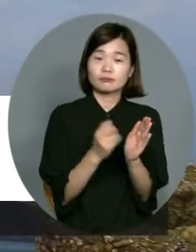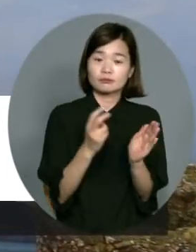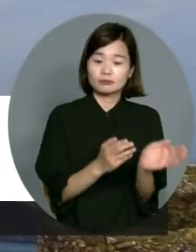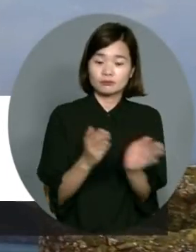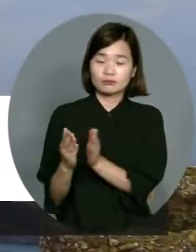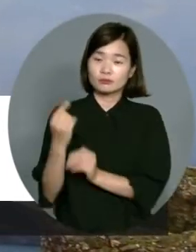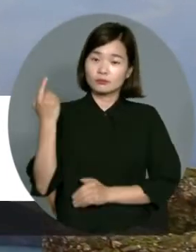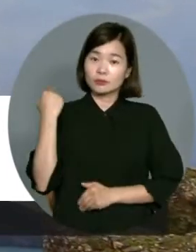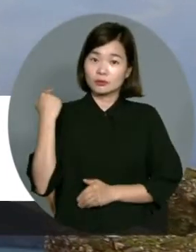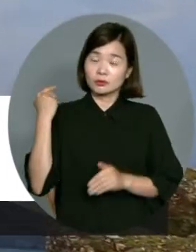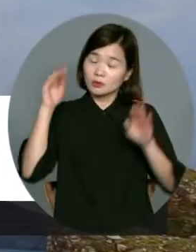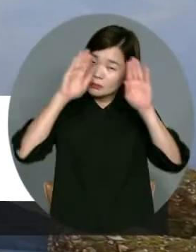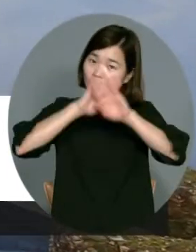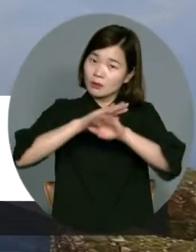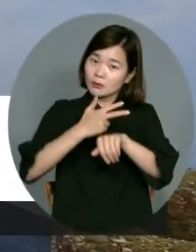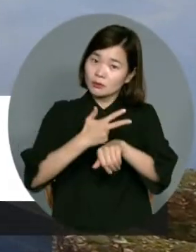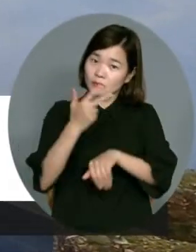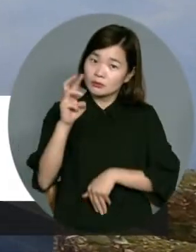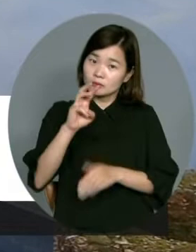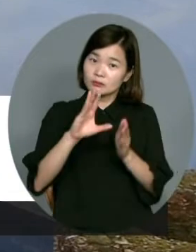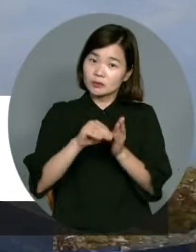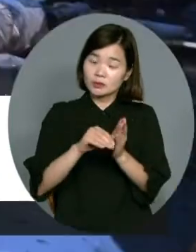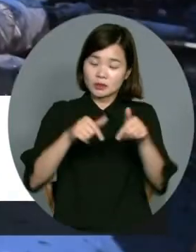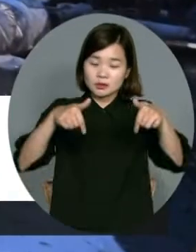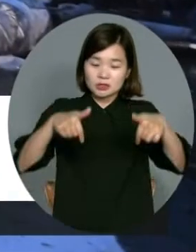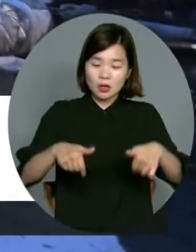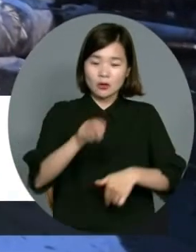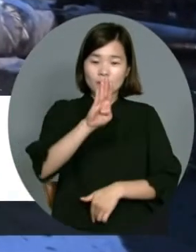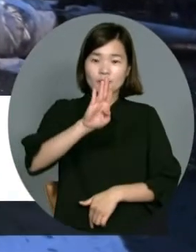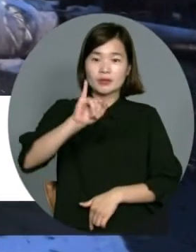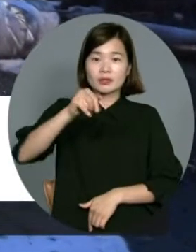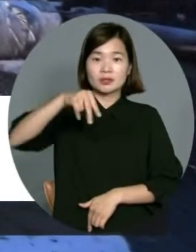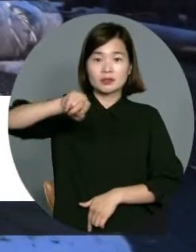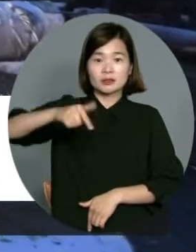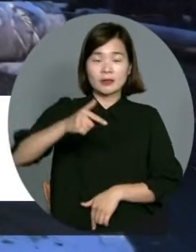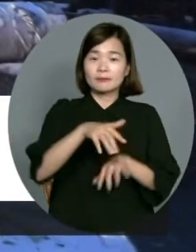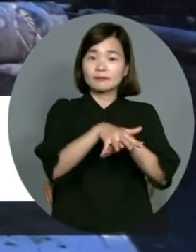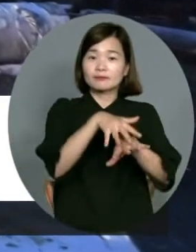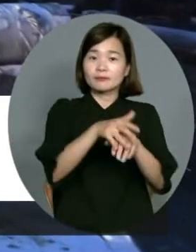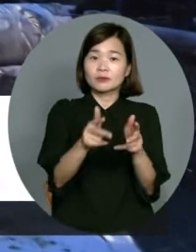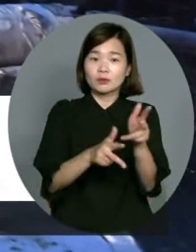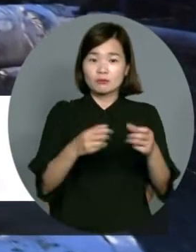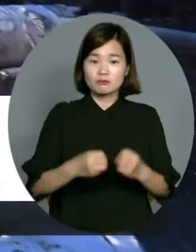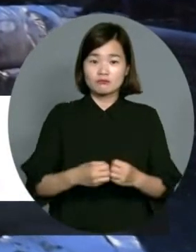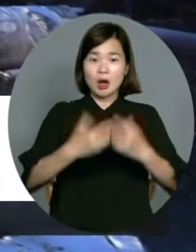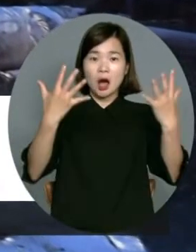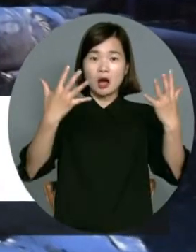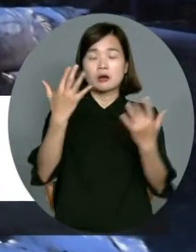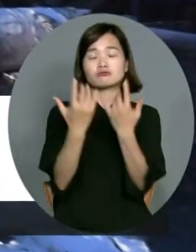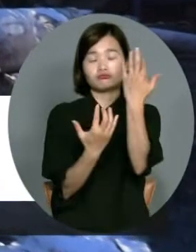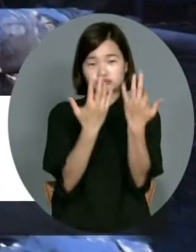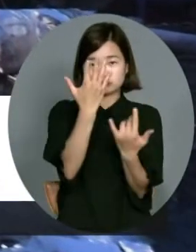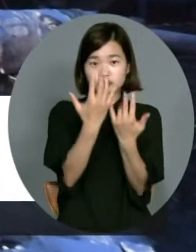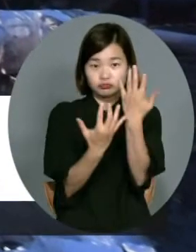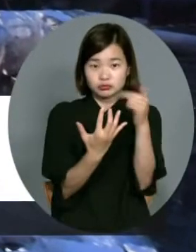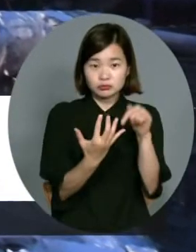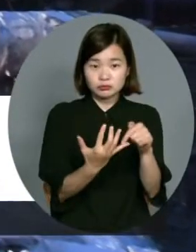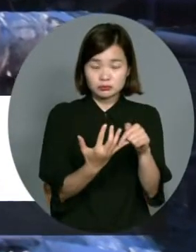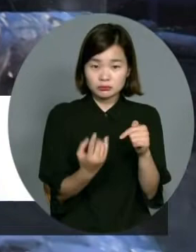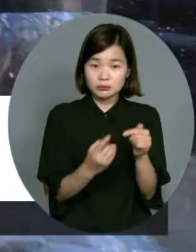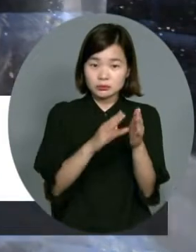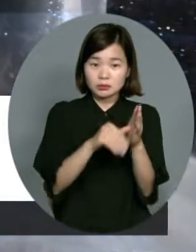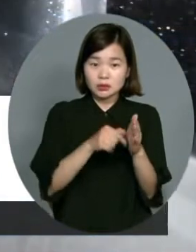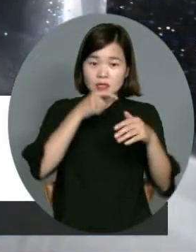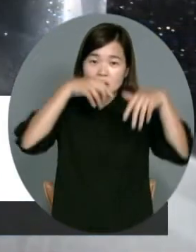7:30 즈음에는 대구시 서구 비산동 의 섬유 가공 공장에서 폭발과 함께 불이 났습니다 사고 당시